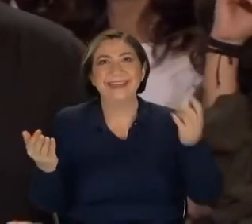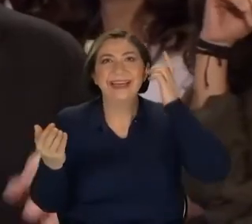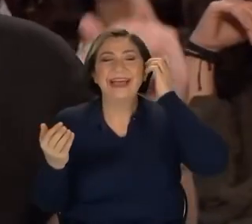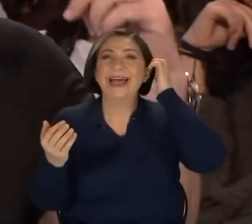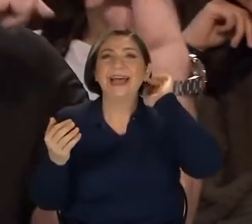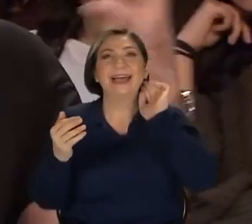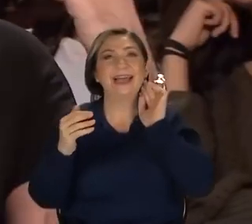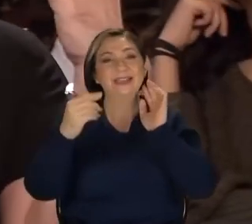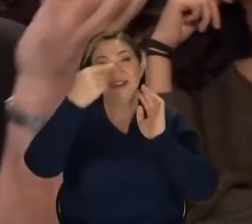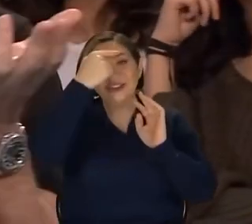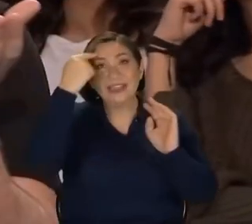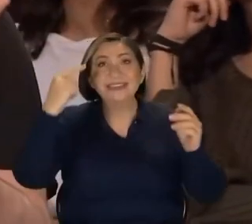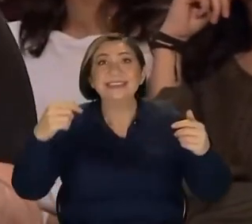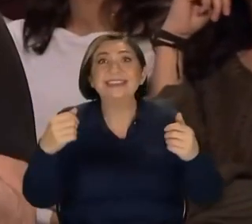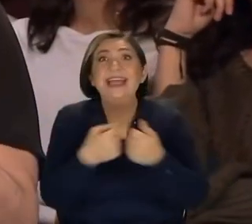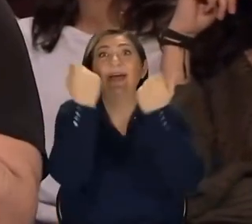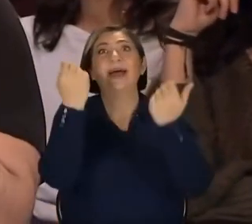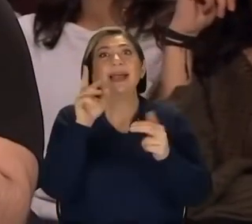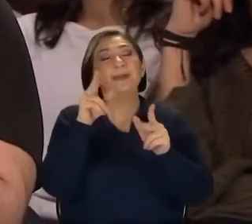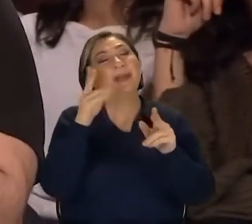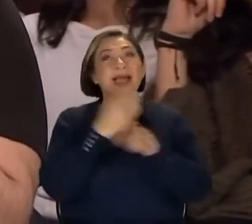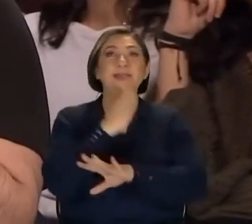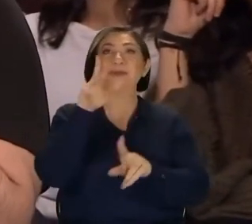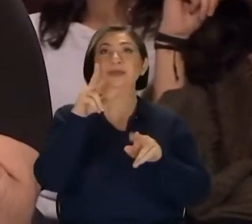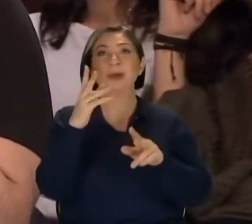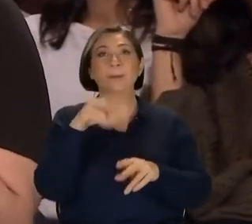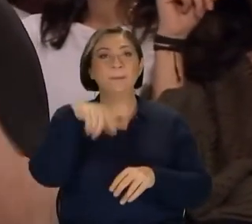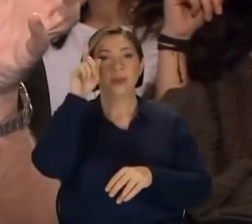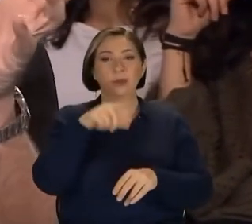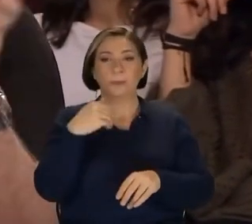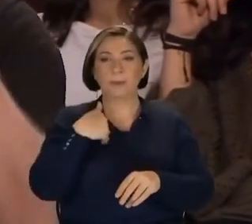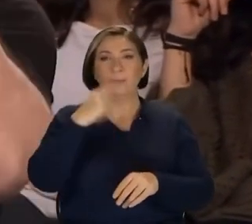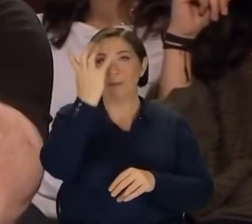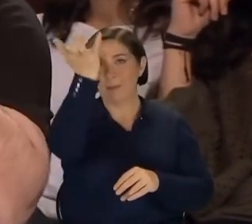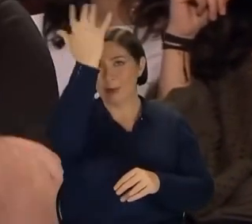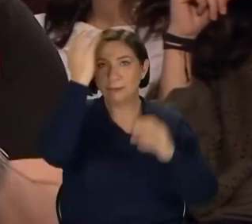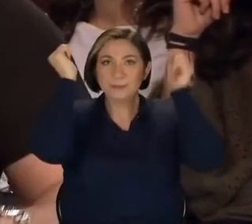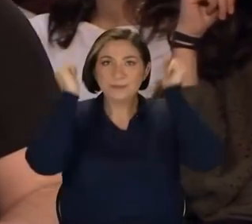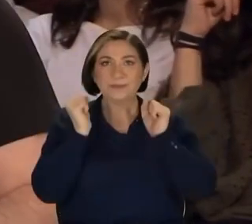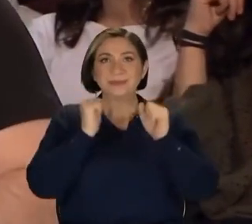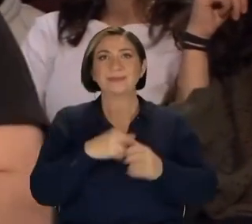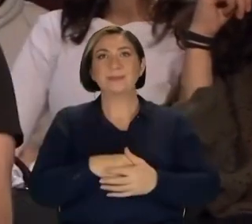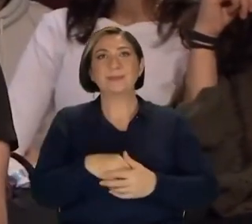Yani mesela şans eseri gerçekleşmiş gibi düşünüyor. Yani bir gün ben mesela bir peruk buluyorum ve takıyorum.